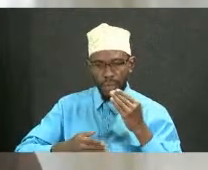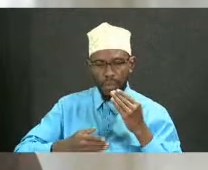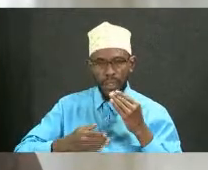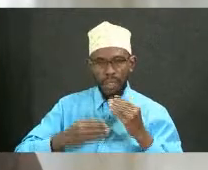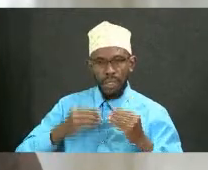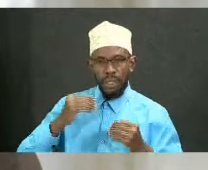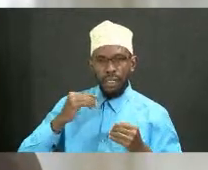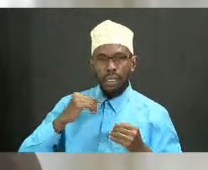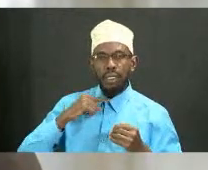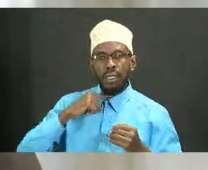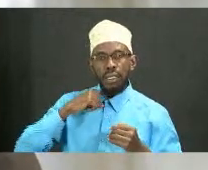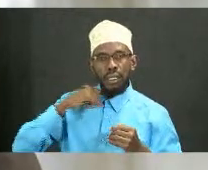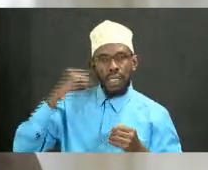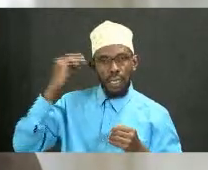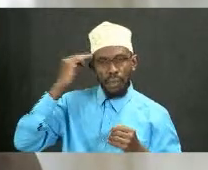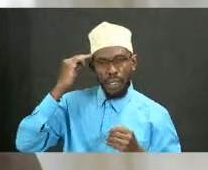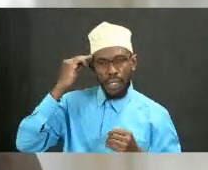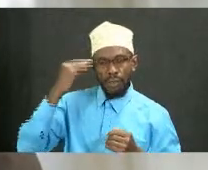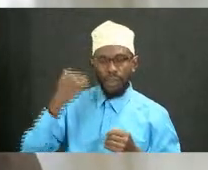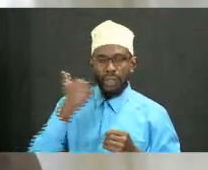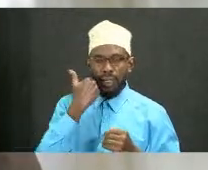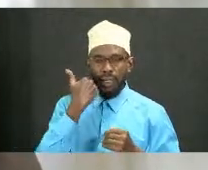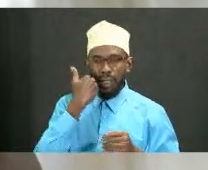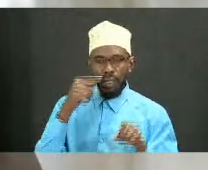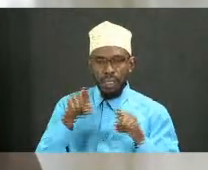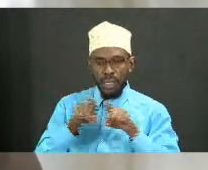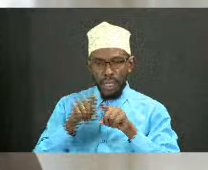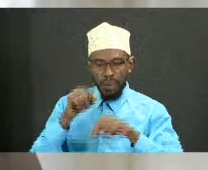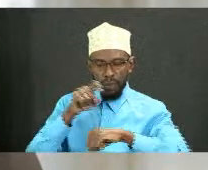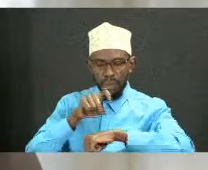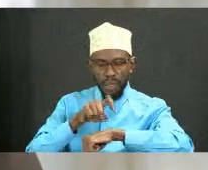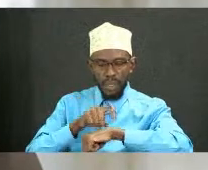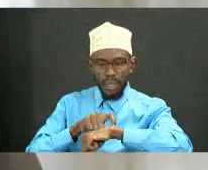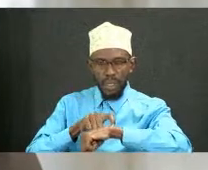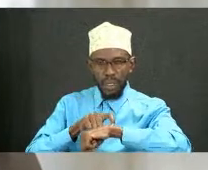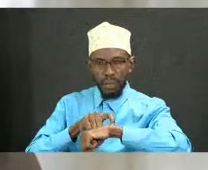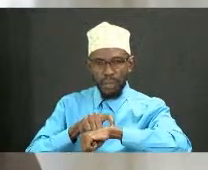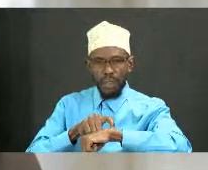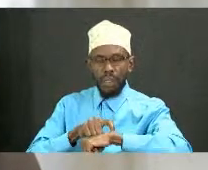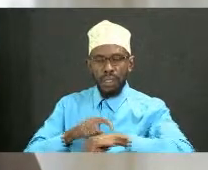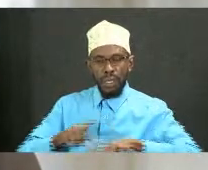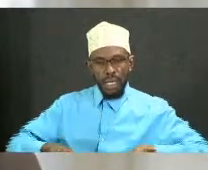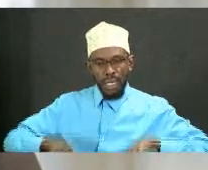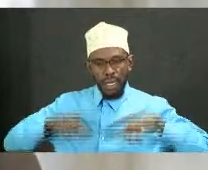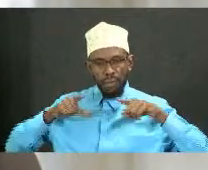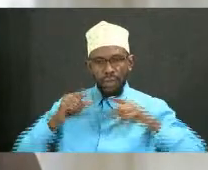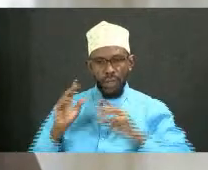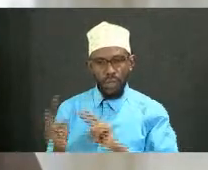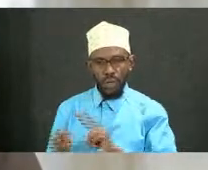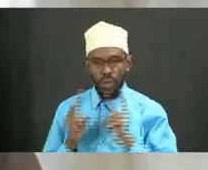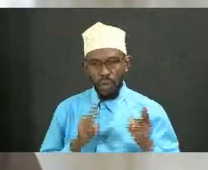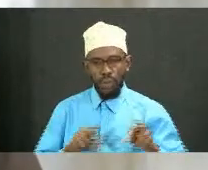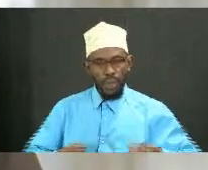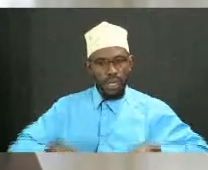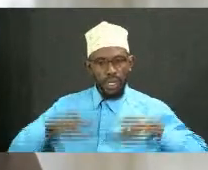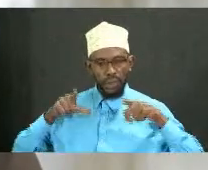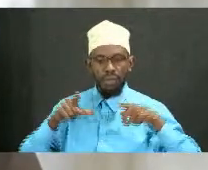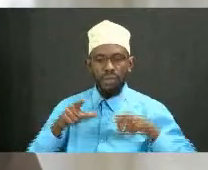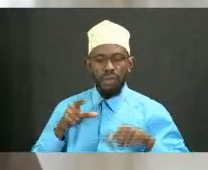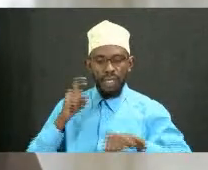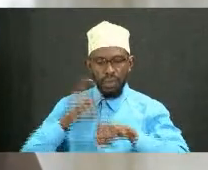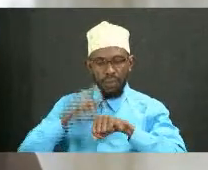mental illnesses, kwa sababu at the same time you're trying as much as you can to live your normal life, but inakuwa